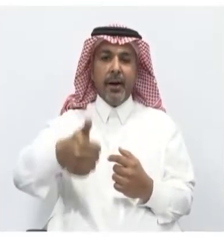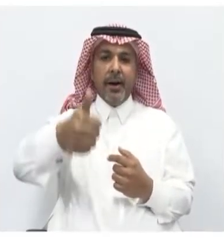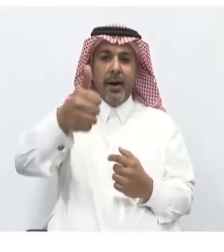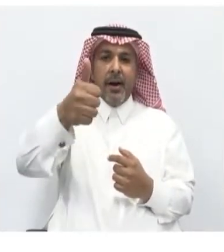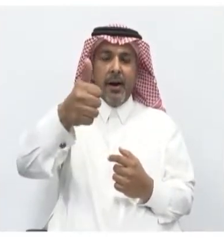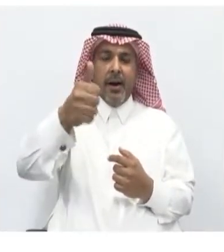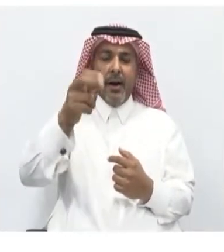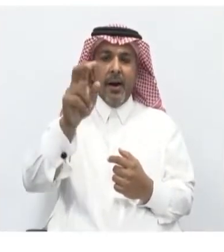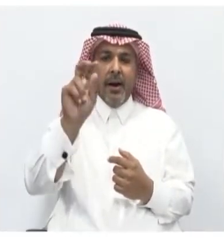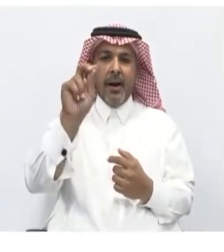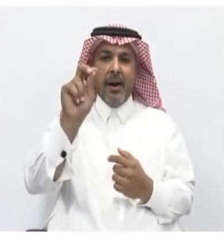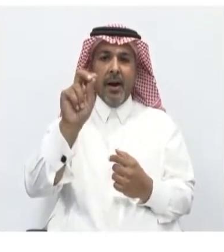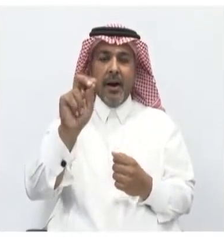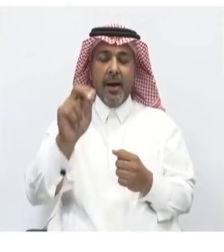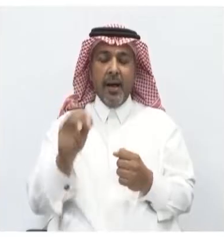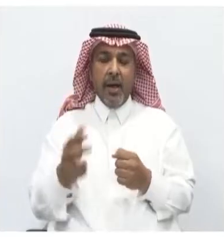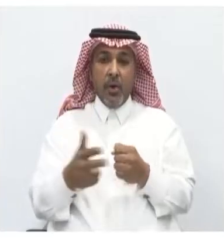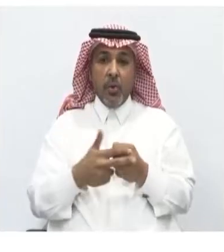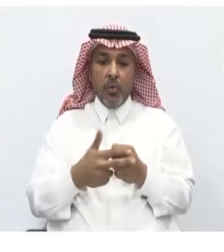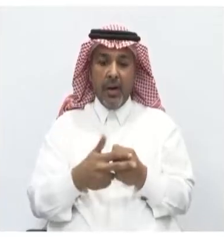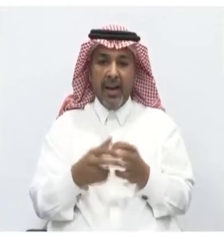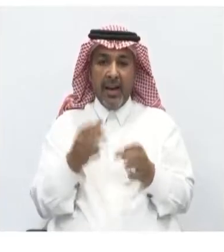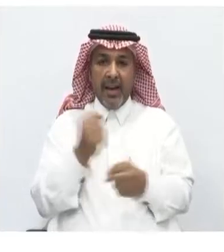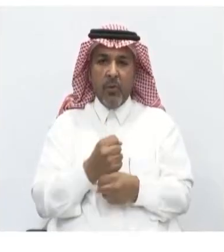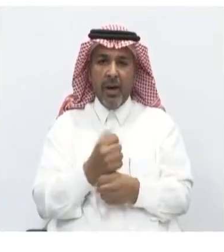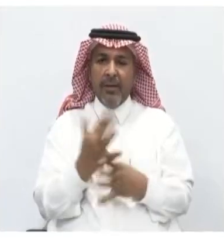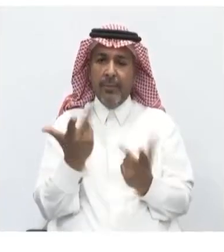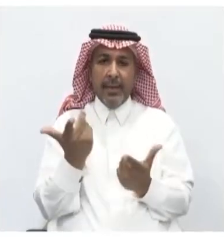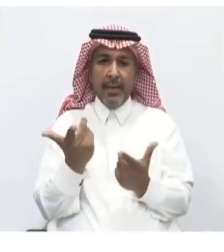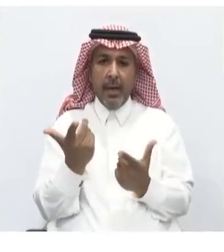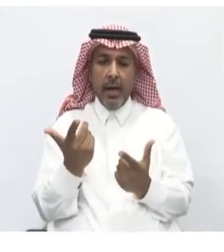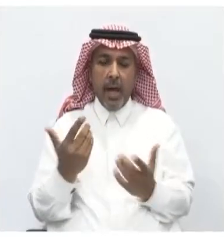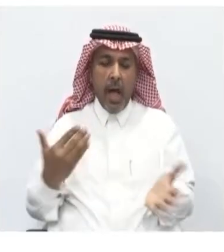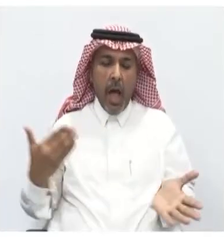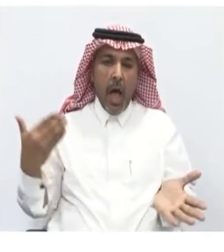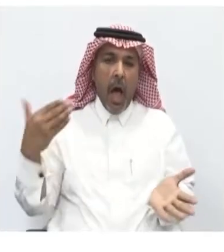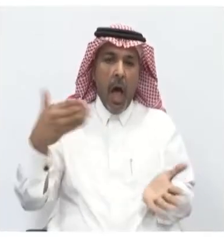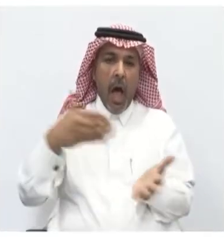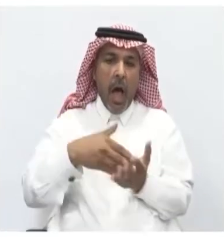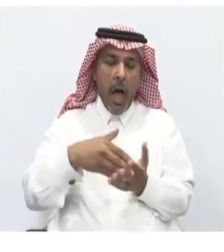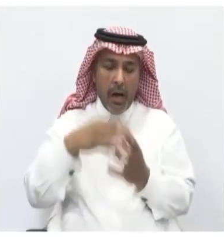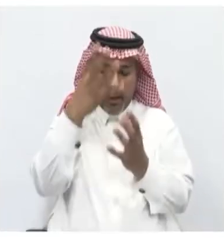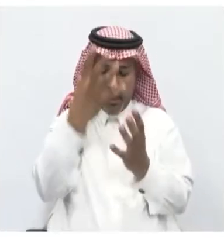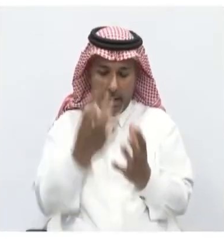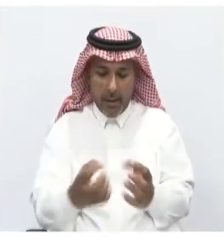تحترق الشمعه تماما احسنتم او ان ننفخ عليها